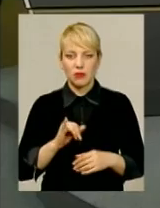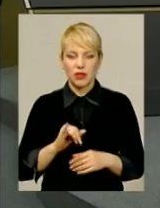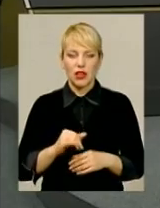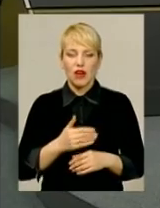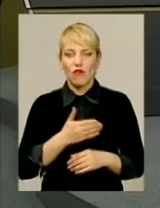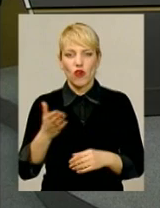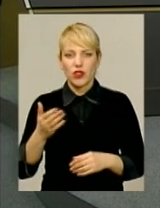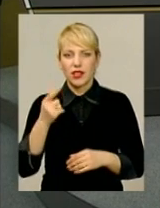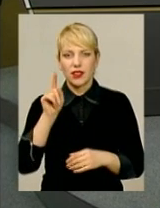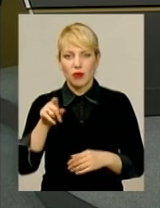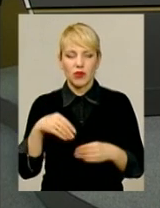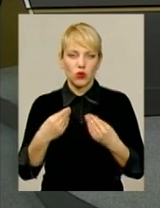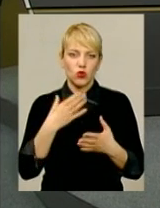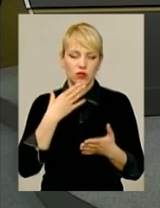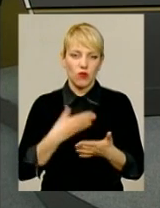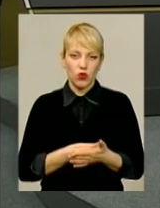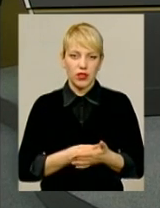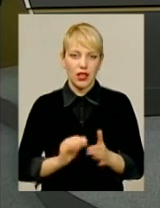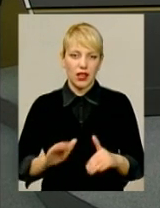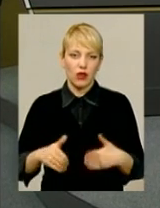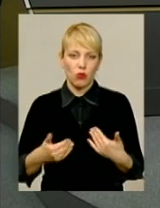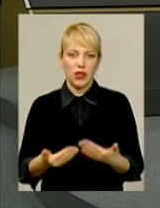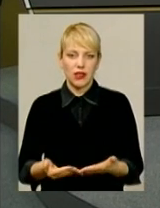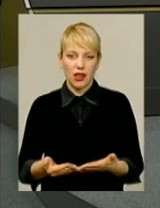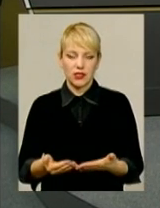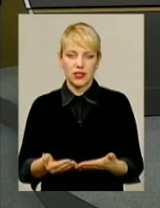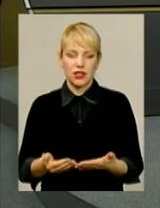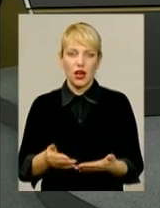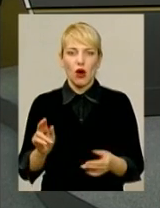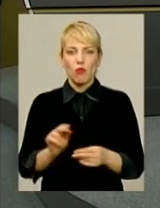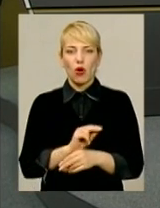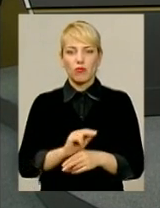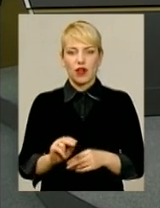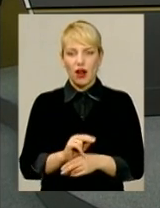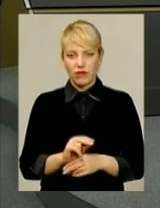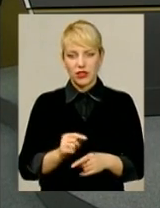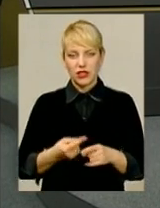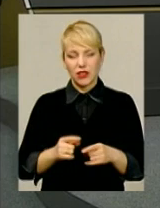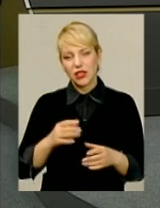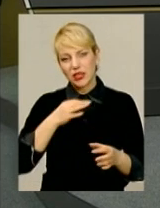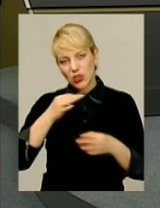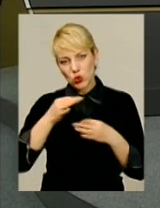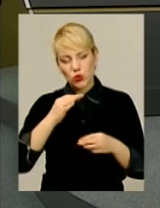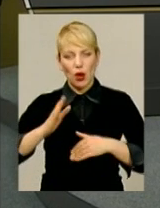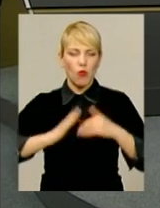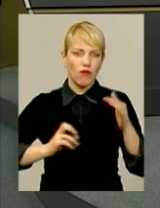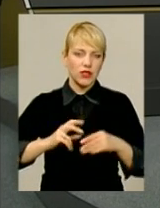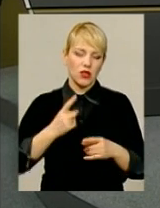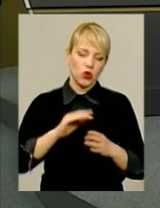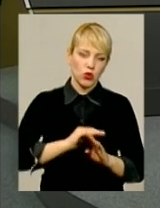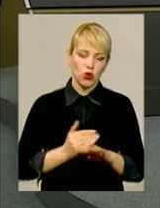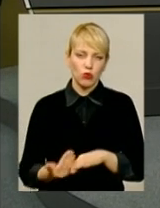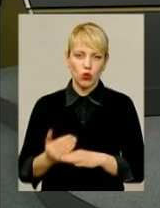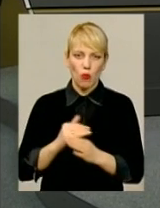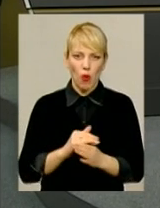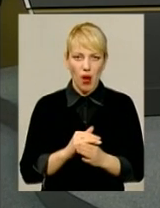там дають свої якісь рекомендації, там, поправки. Ну, відбувається дискусія така професійна, один одному